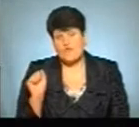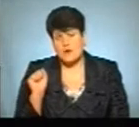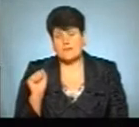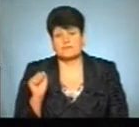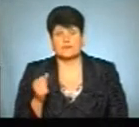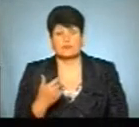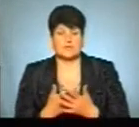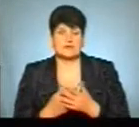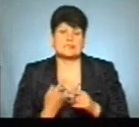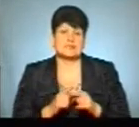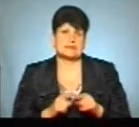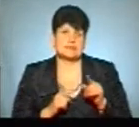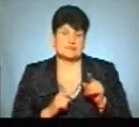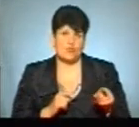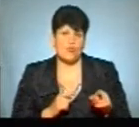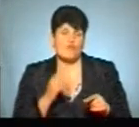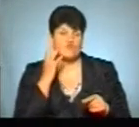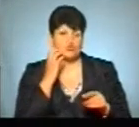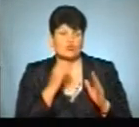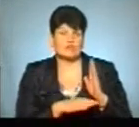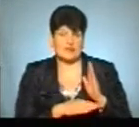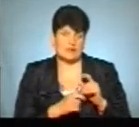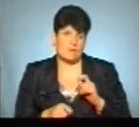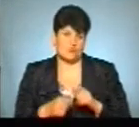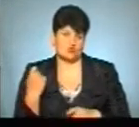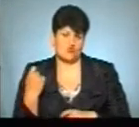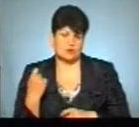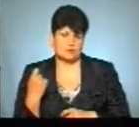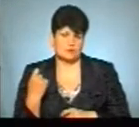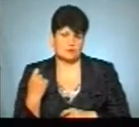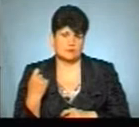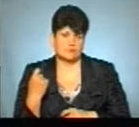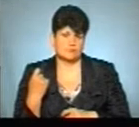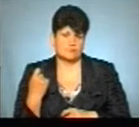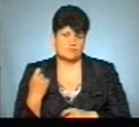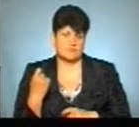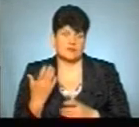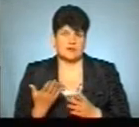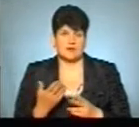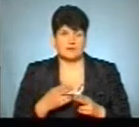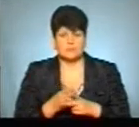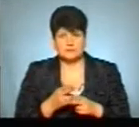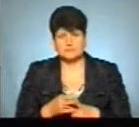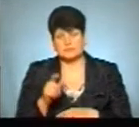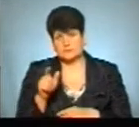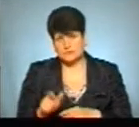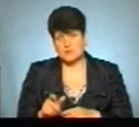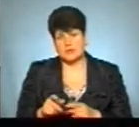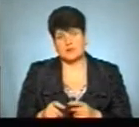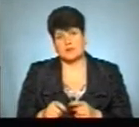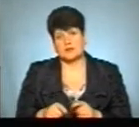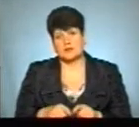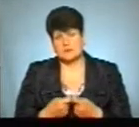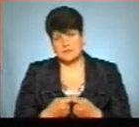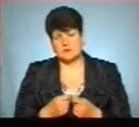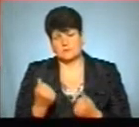тієї того фруктового дерева, яке пошкодило, яке зашкодило людині і пошкодило майно. Які дерева